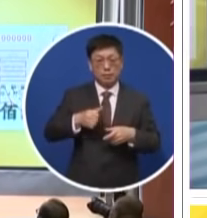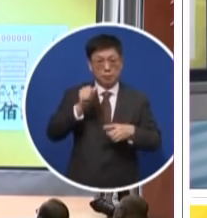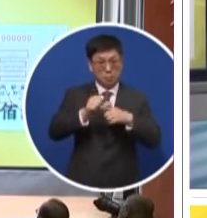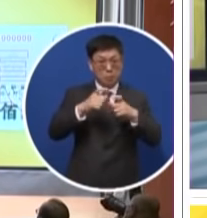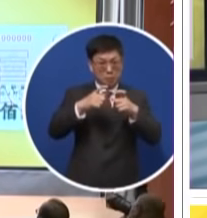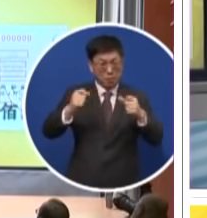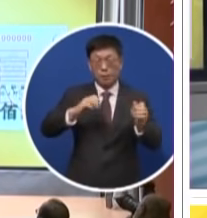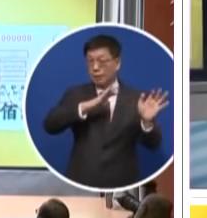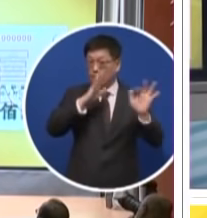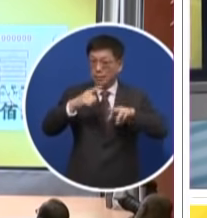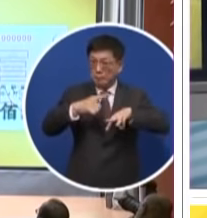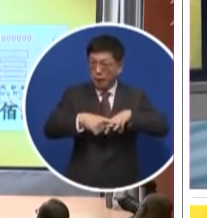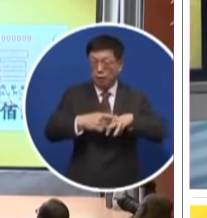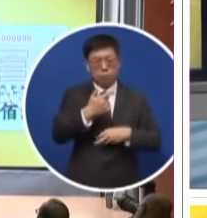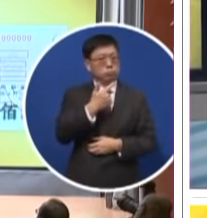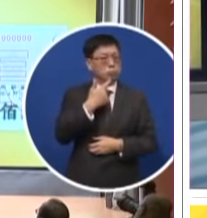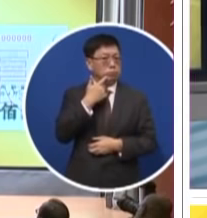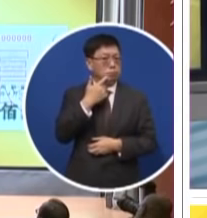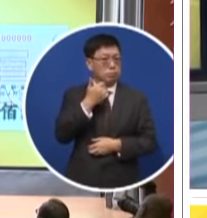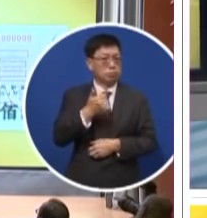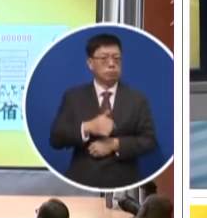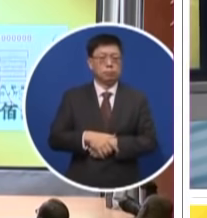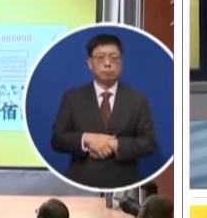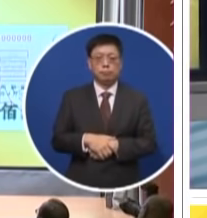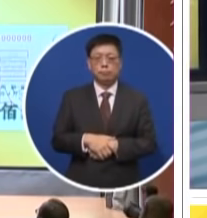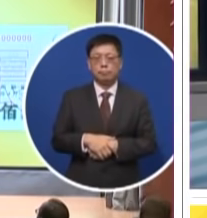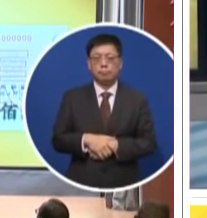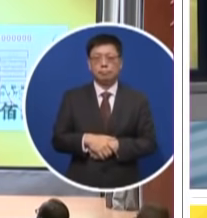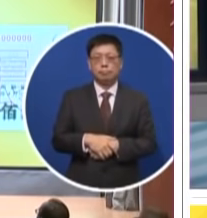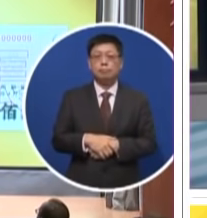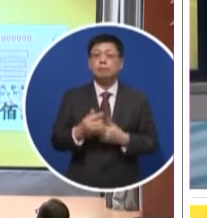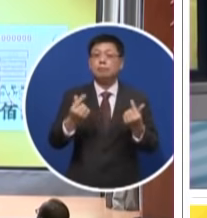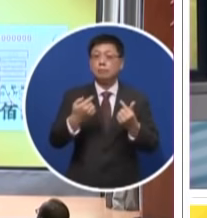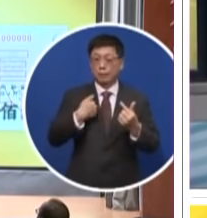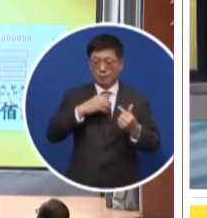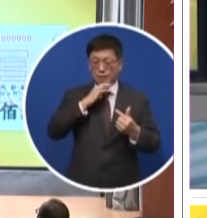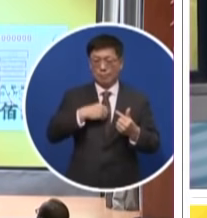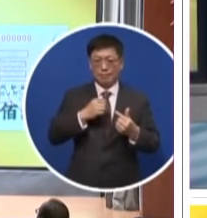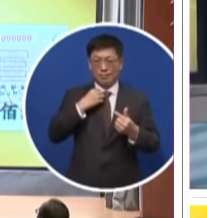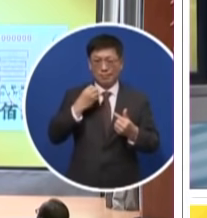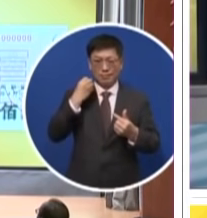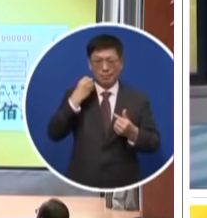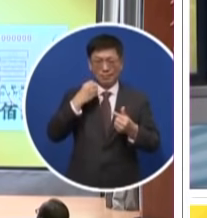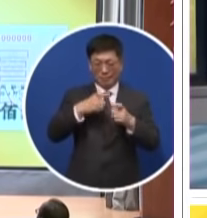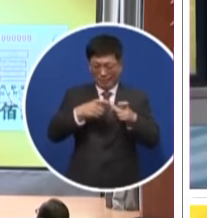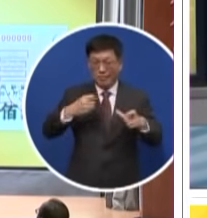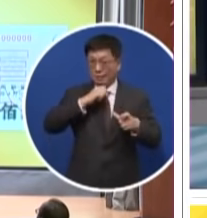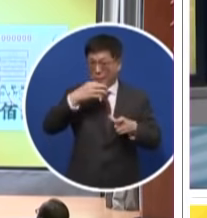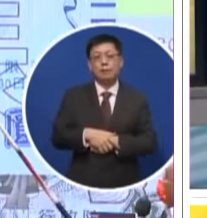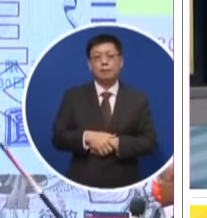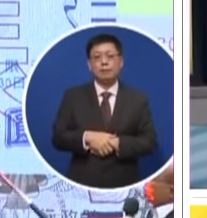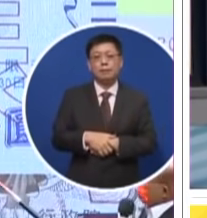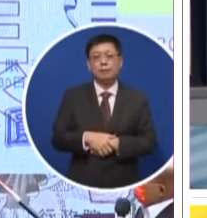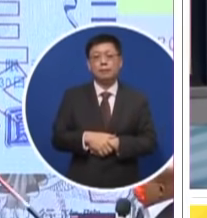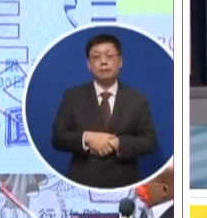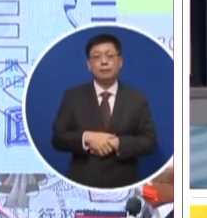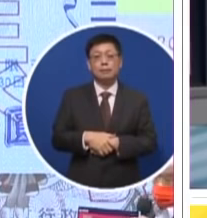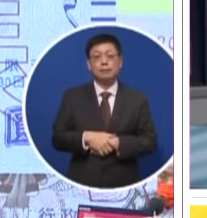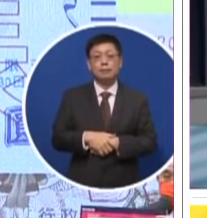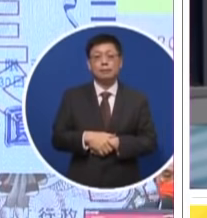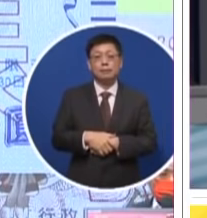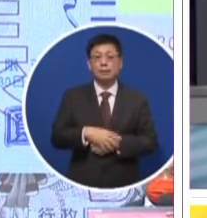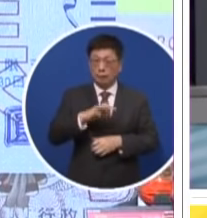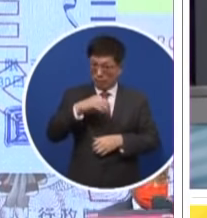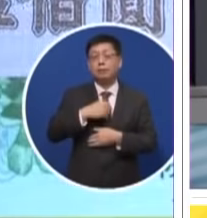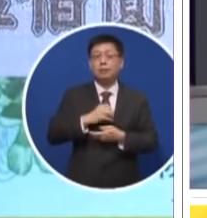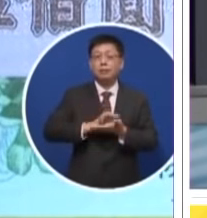付嘛。可是那个什么超级好吃的都在那里啊， 对不对？小吃都不能， 所以这个就很现实嘛。那个